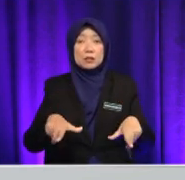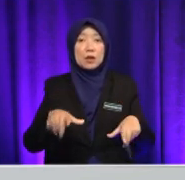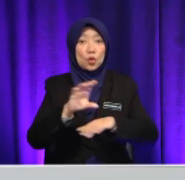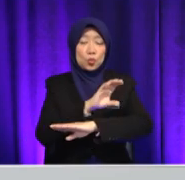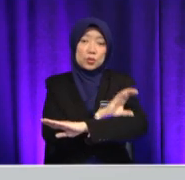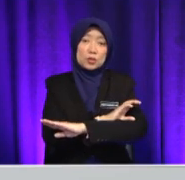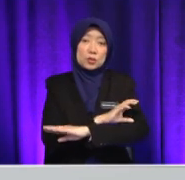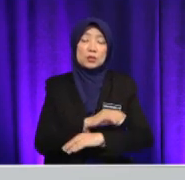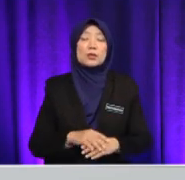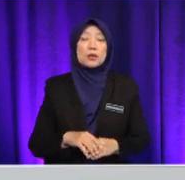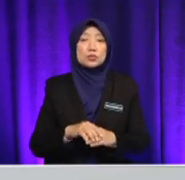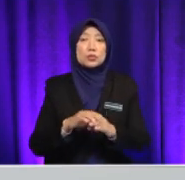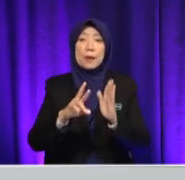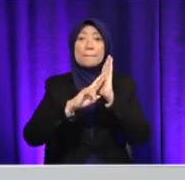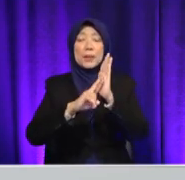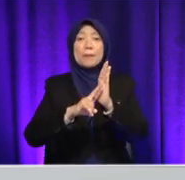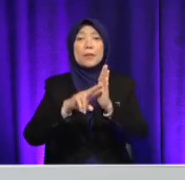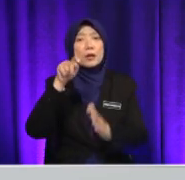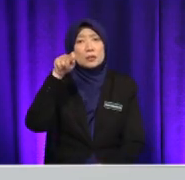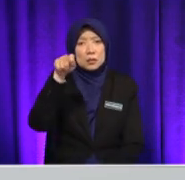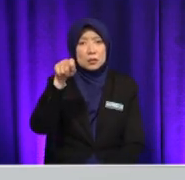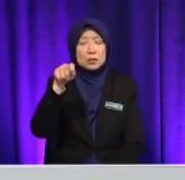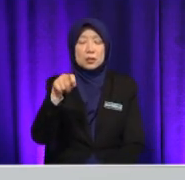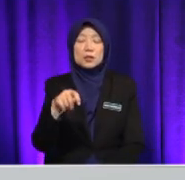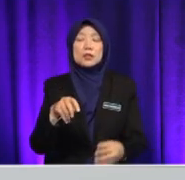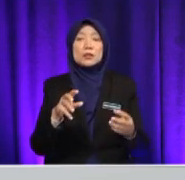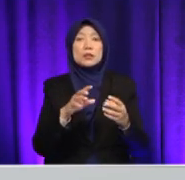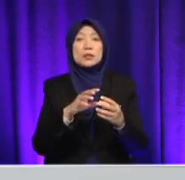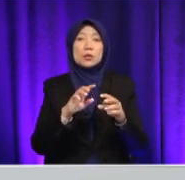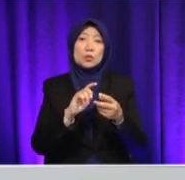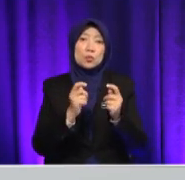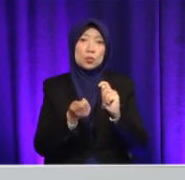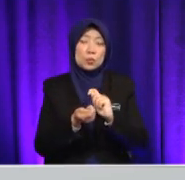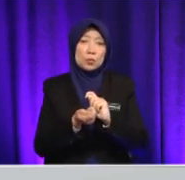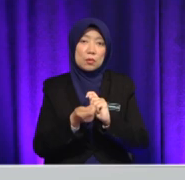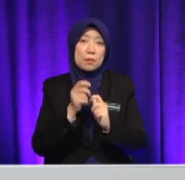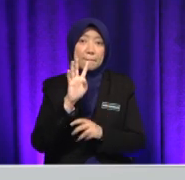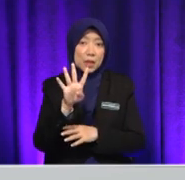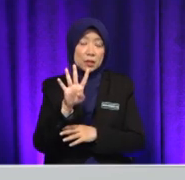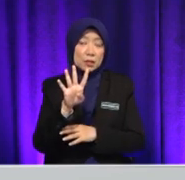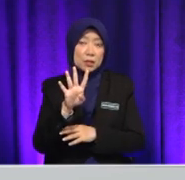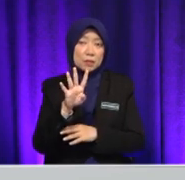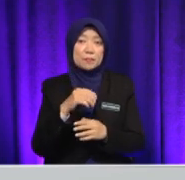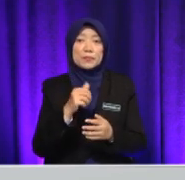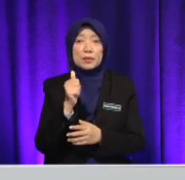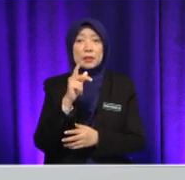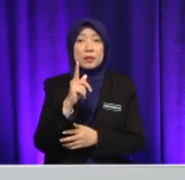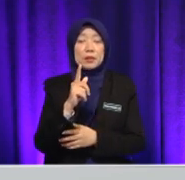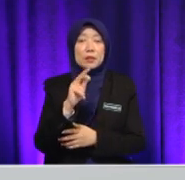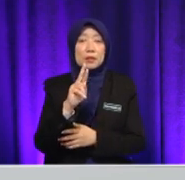keempat paparkan dia oke pertanyaan ini dipecahkan kepada empat yaitu mereka bentuk apa pertanda akrilik